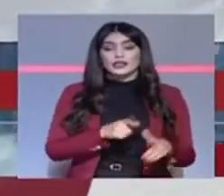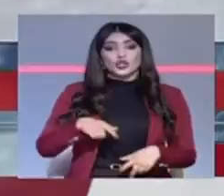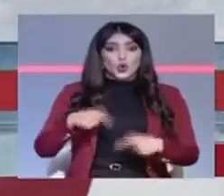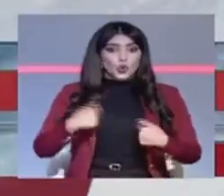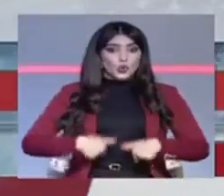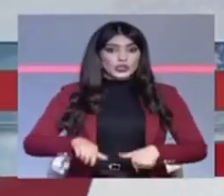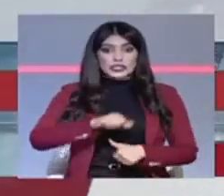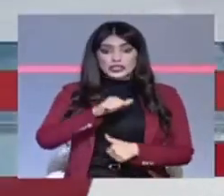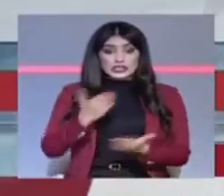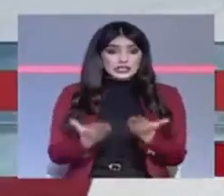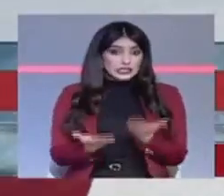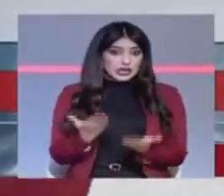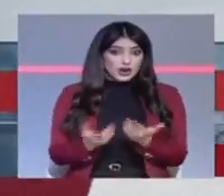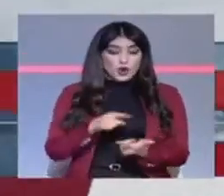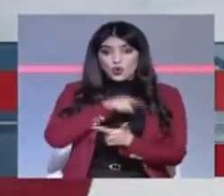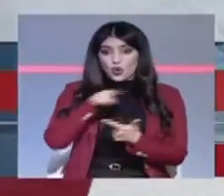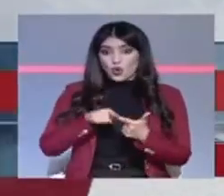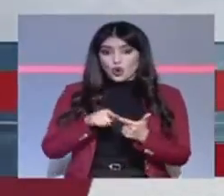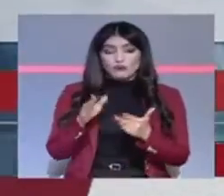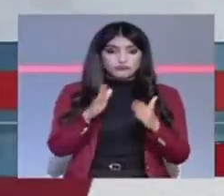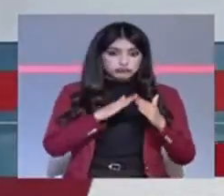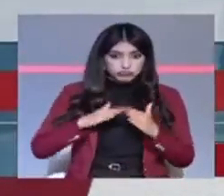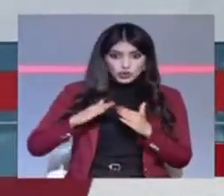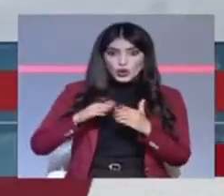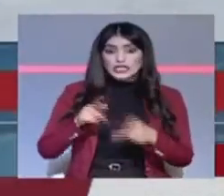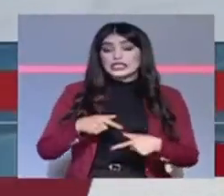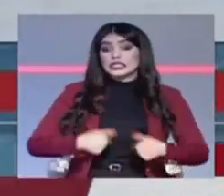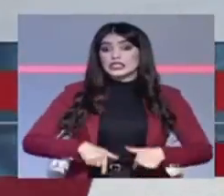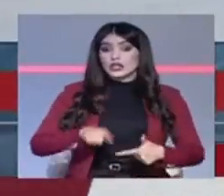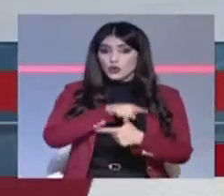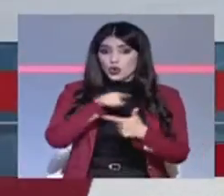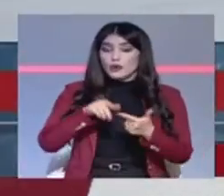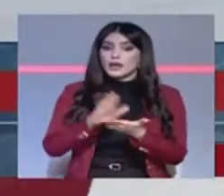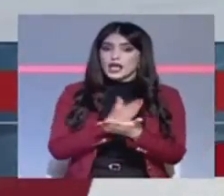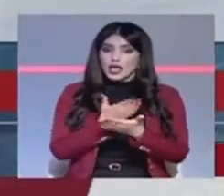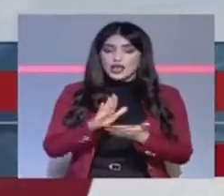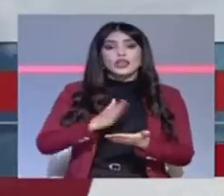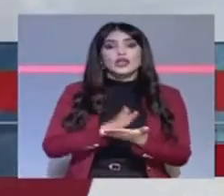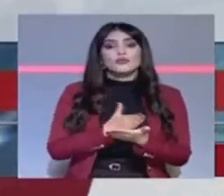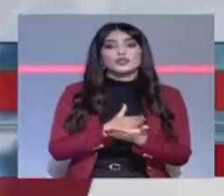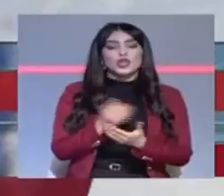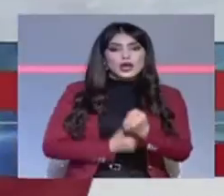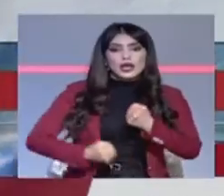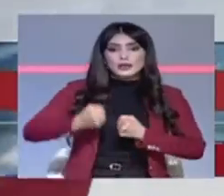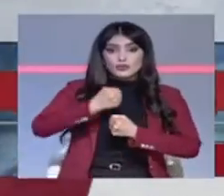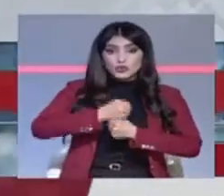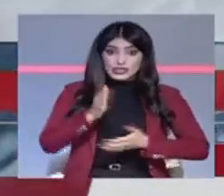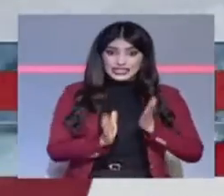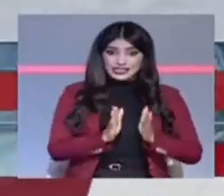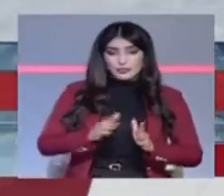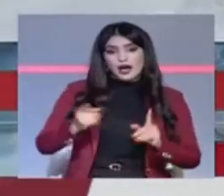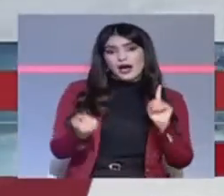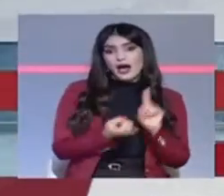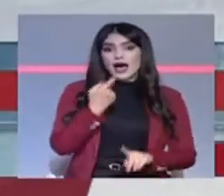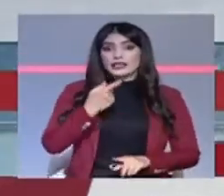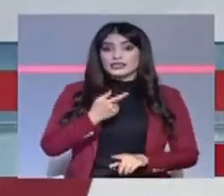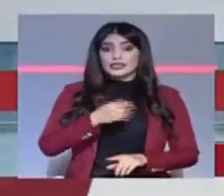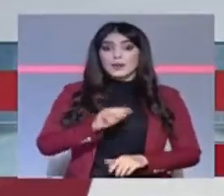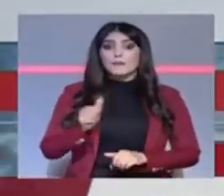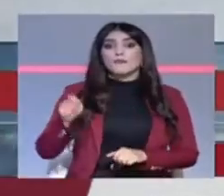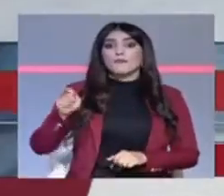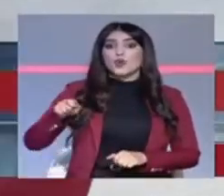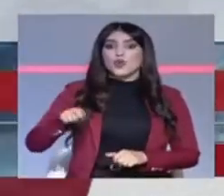العدل وزير التجهيز والاسكان والتهيئه الترابيه باعاده دراسه لانشاء مستشفى خاص بال قضاه وعائلاتهم